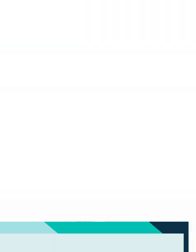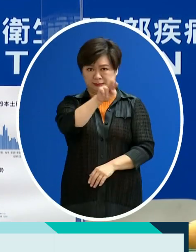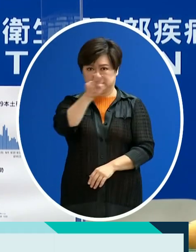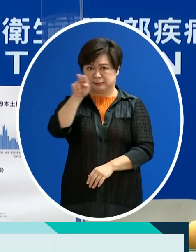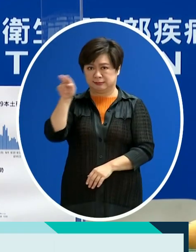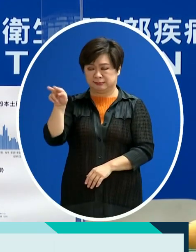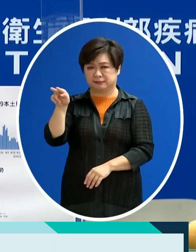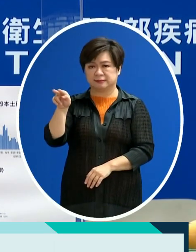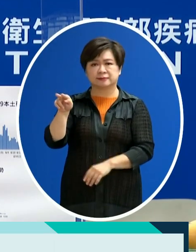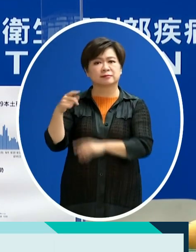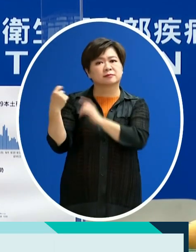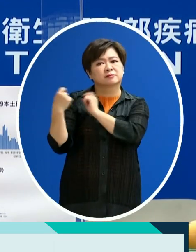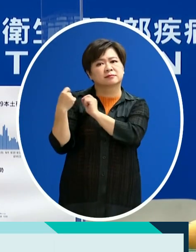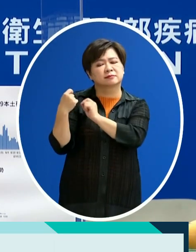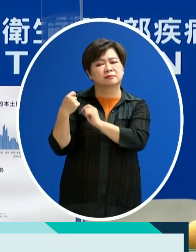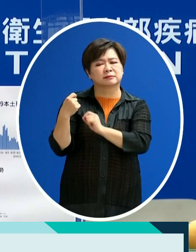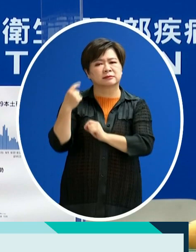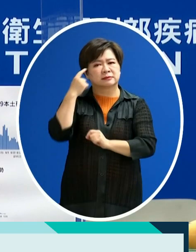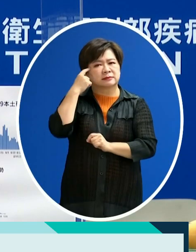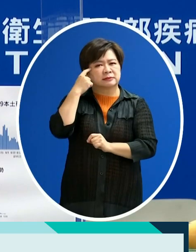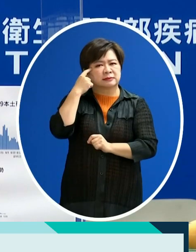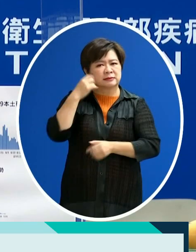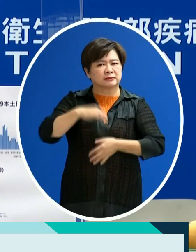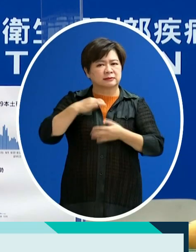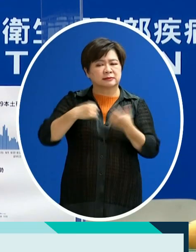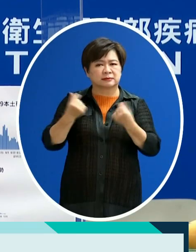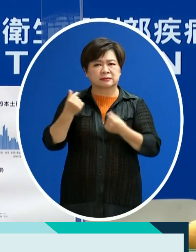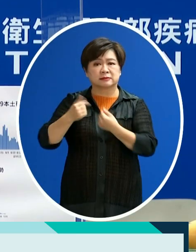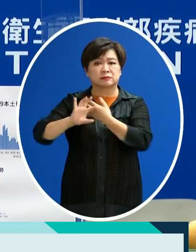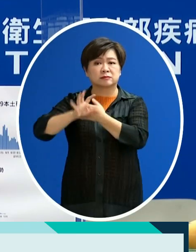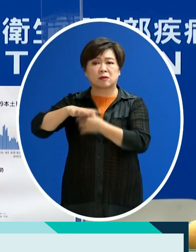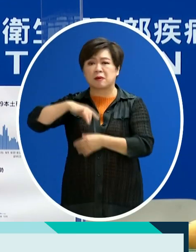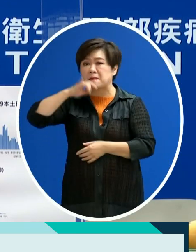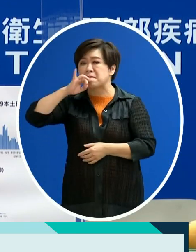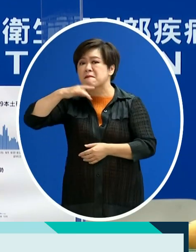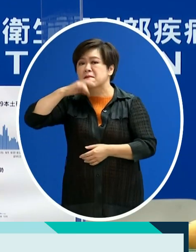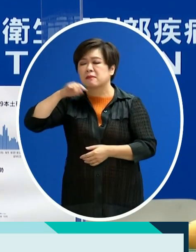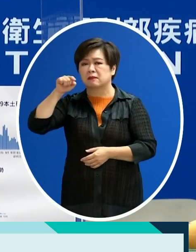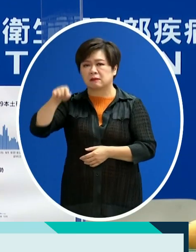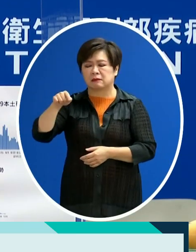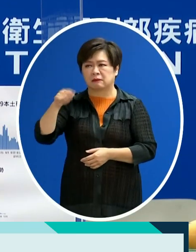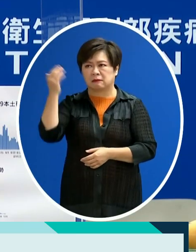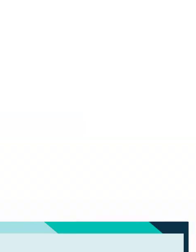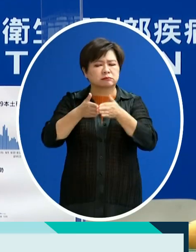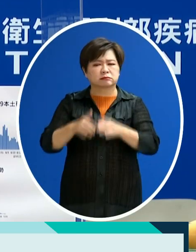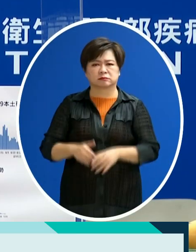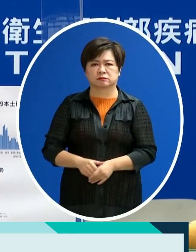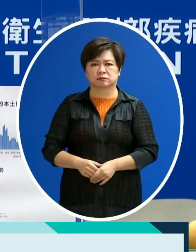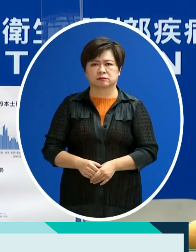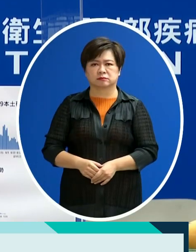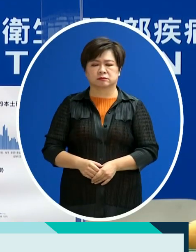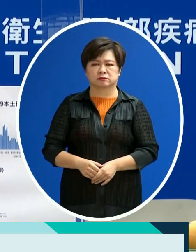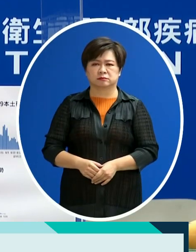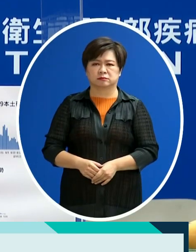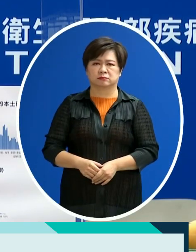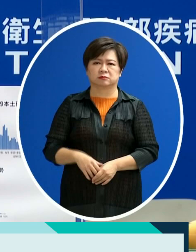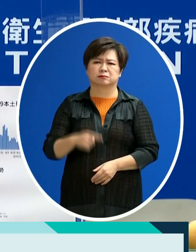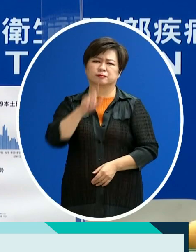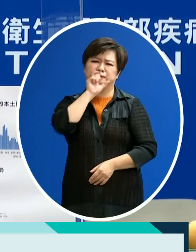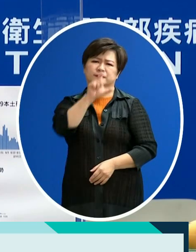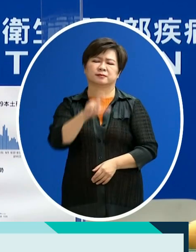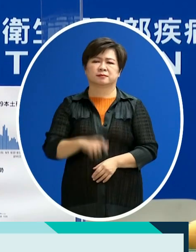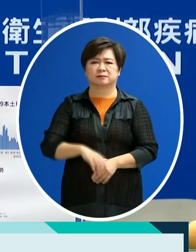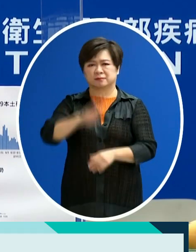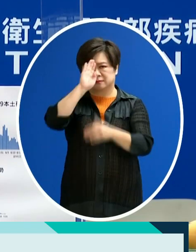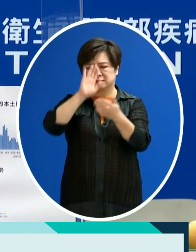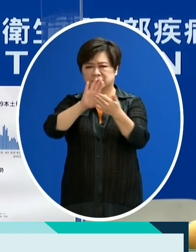上。最近我们感触比较深，像越南它就一下就非常的快。还是一句话，就是防疫的疲